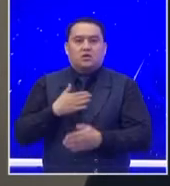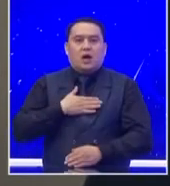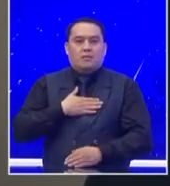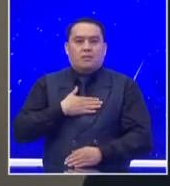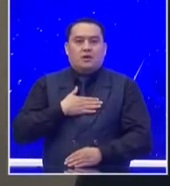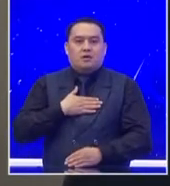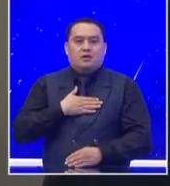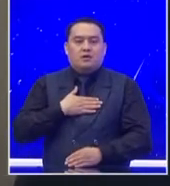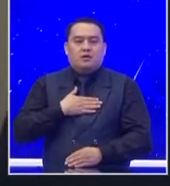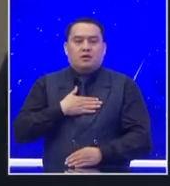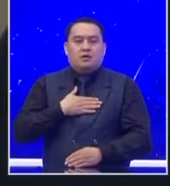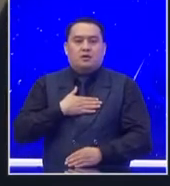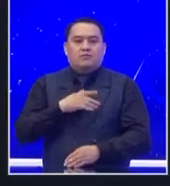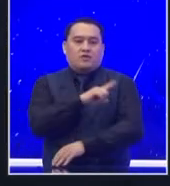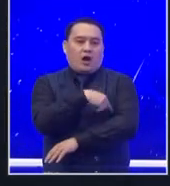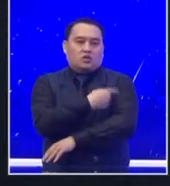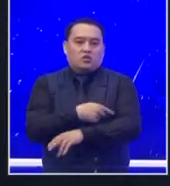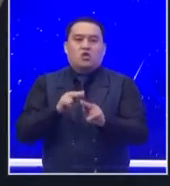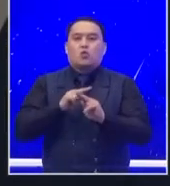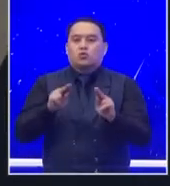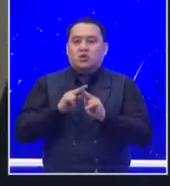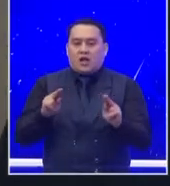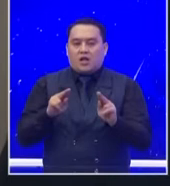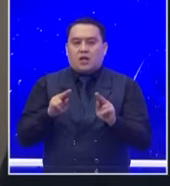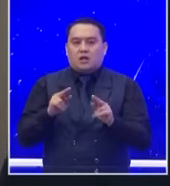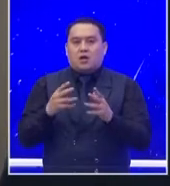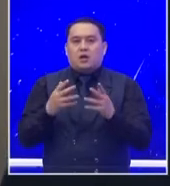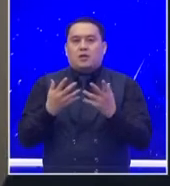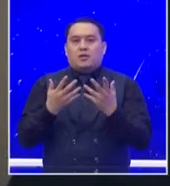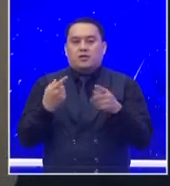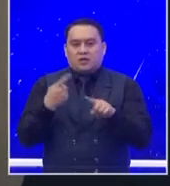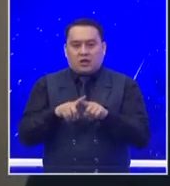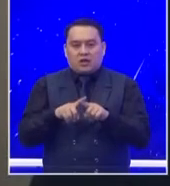в Ахтубинский район врачей, учителей, механизаторов,